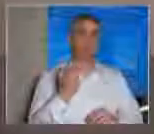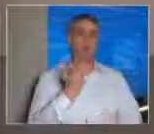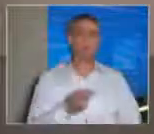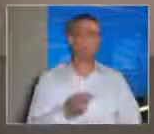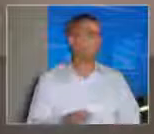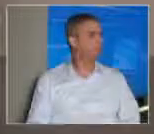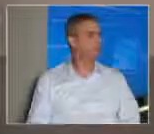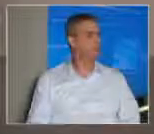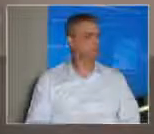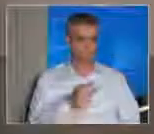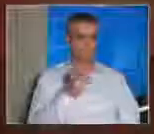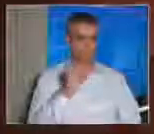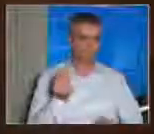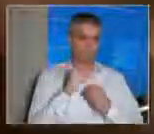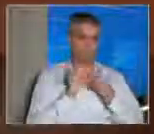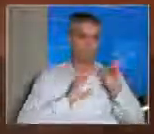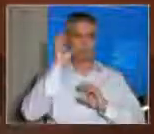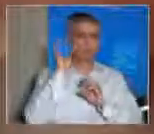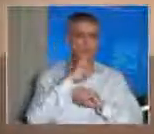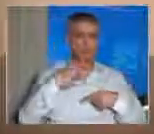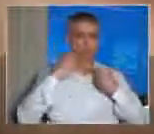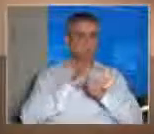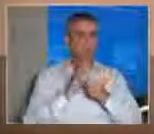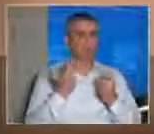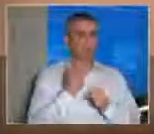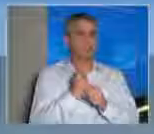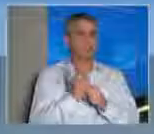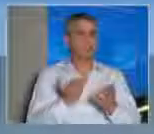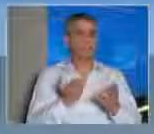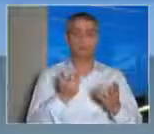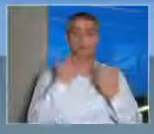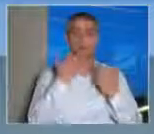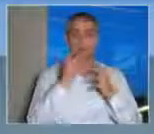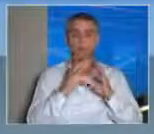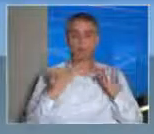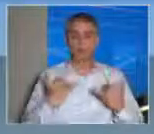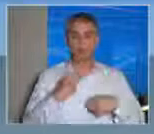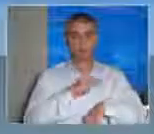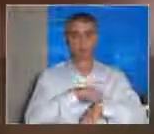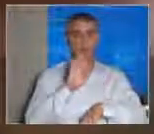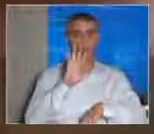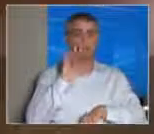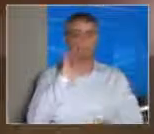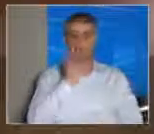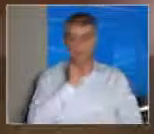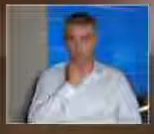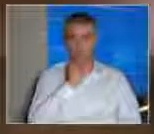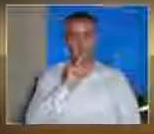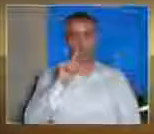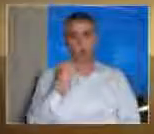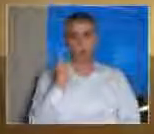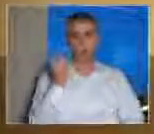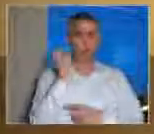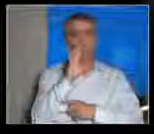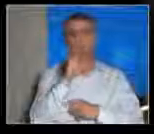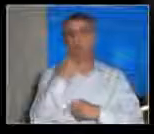עכשיו, אתם אמורים להעלות עוד ועוד סטוריז לאורך יום השואה? איך זה עובד? הסטוריז התחילו היום בשעה 4 אחר הצהריים, וכל שעה